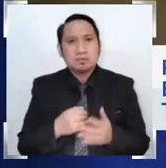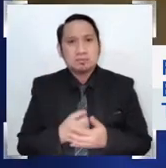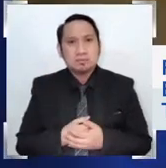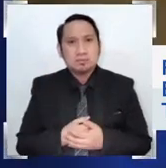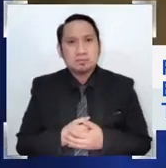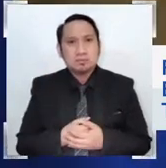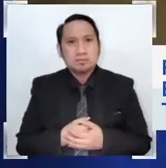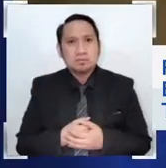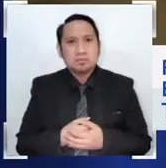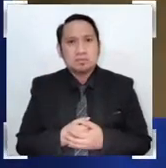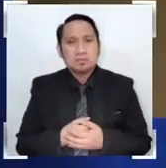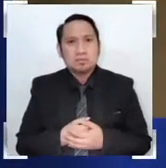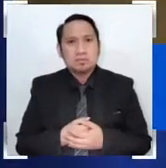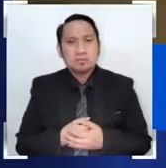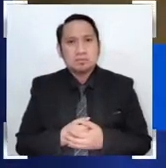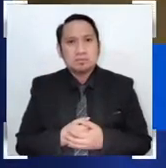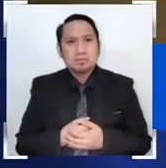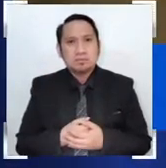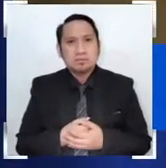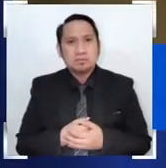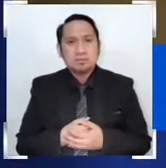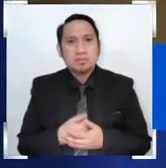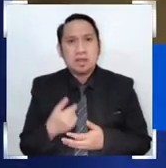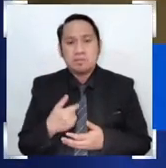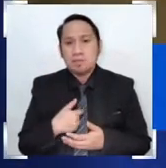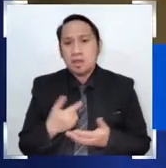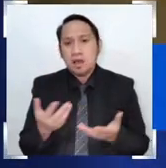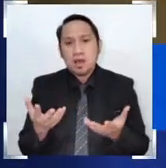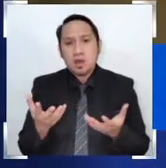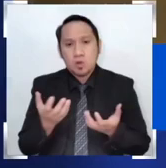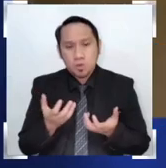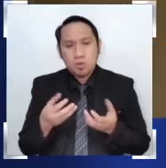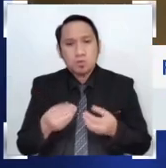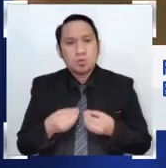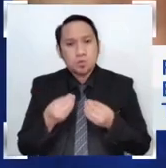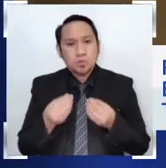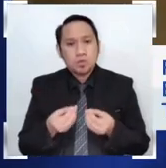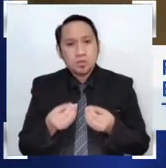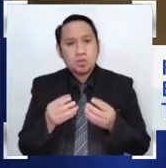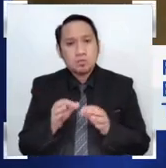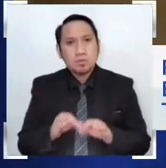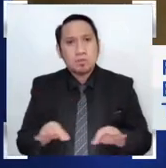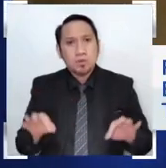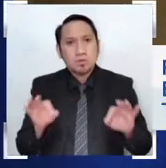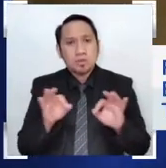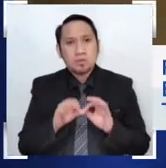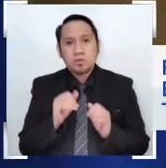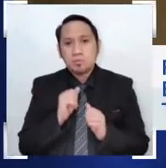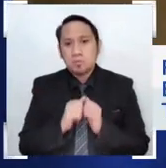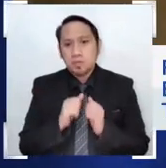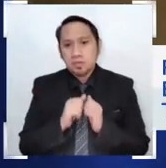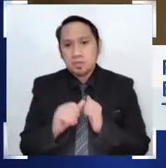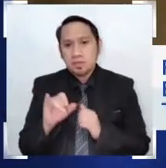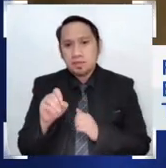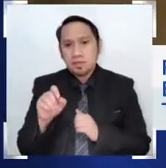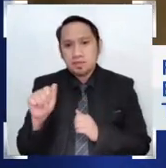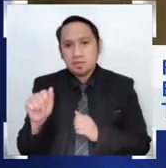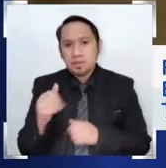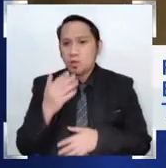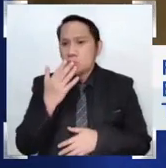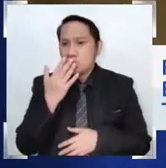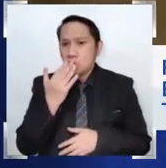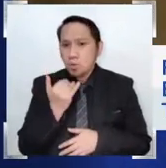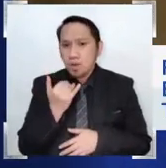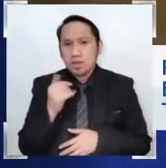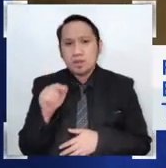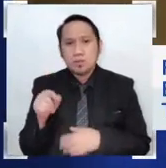Siyempre, gusto ko rin mabigyan ng mas malalim na kahulugan si Sisa para sa kanila. Ano ba yung nagpatong-patong? Bakit ko siya umabot sa point na yun?